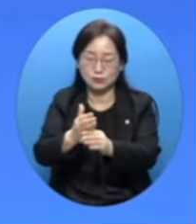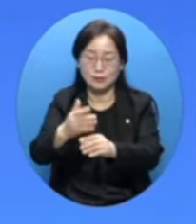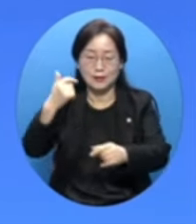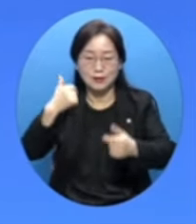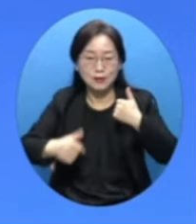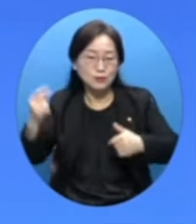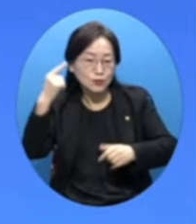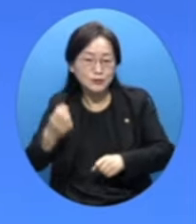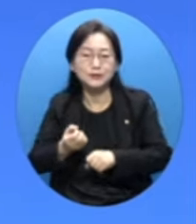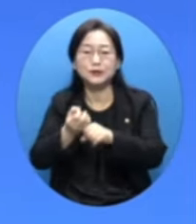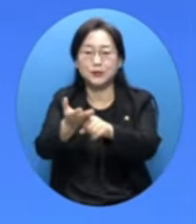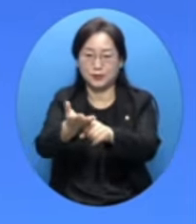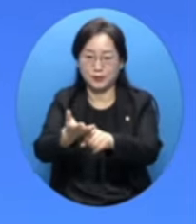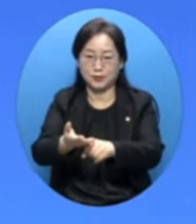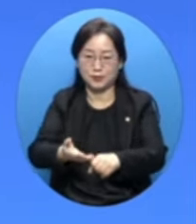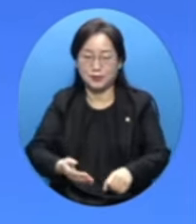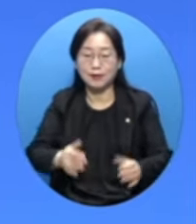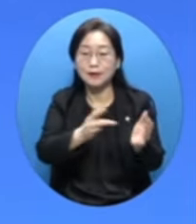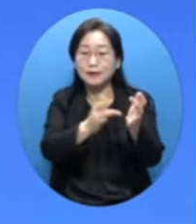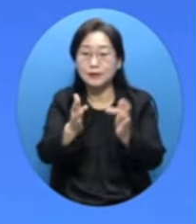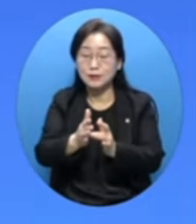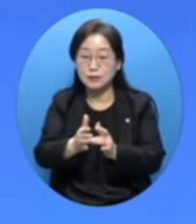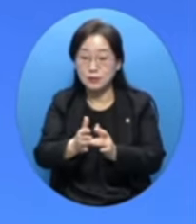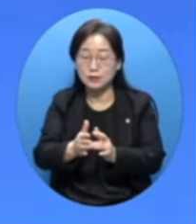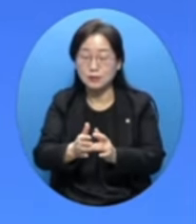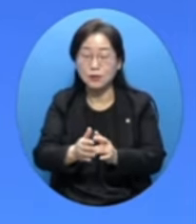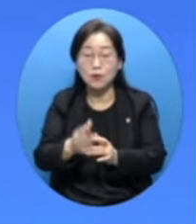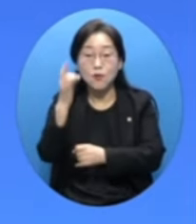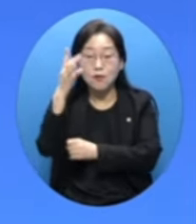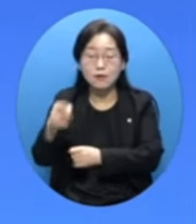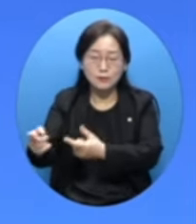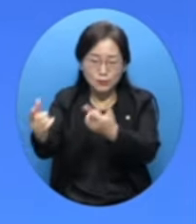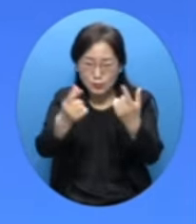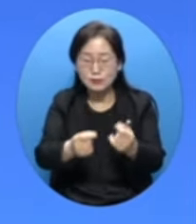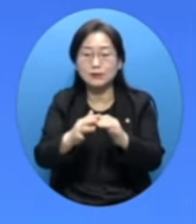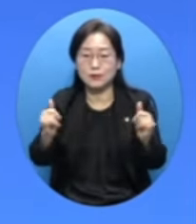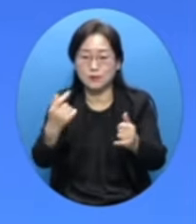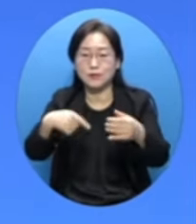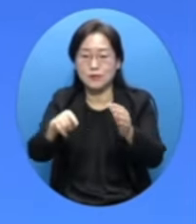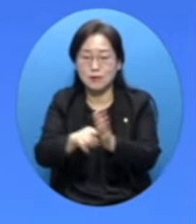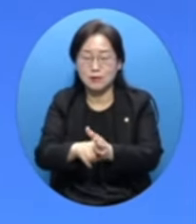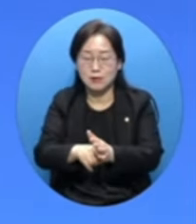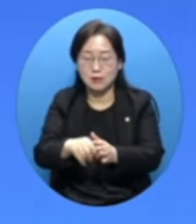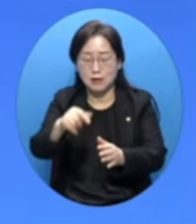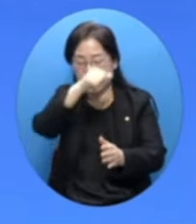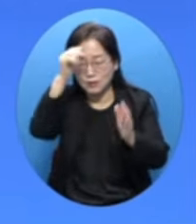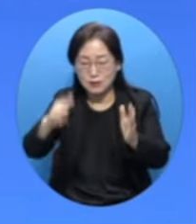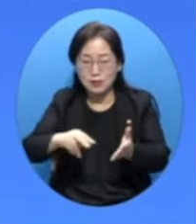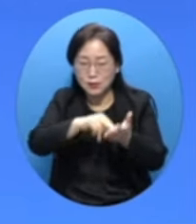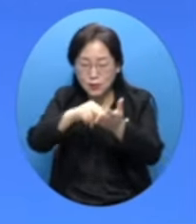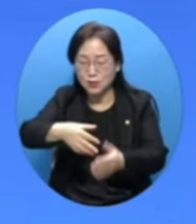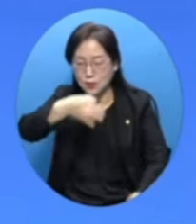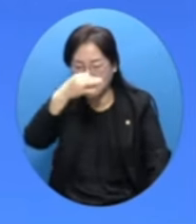소이 전해진 것입니다 예수님은 와 같은 사람들을 위해서 한 평생 외롭고 고단한 인생을